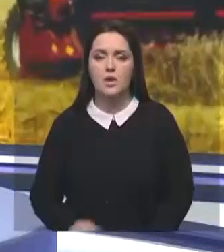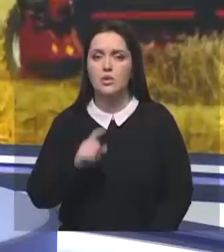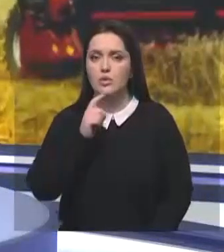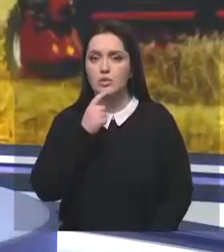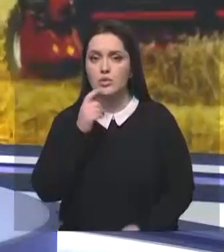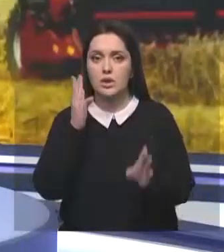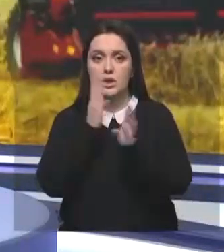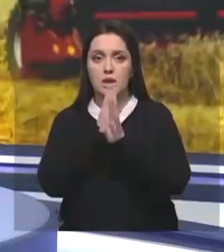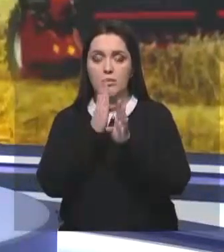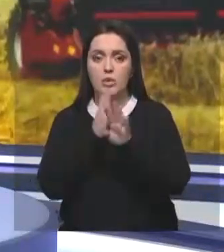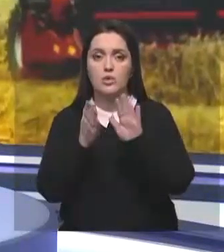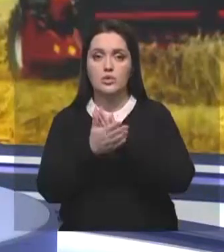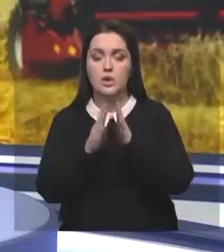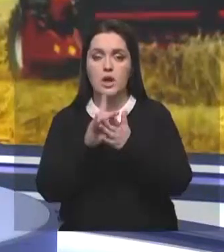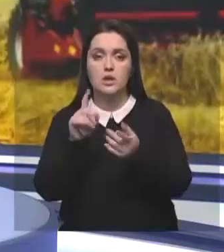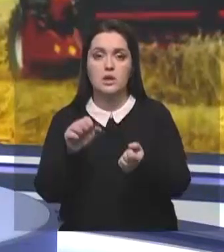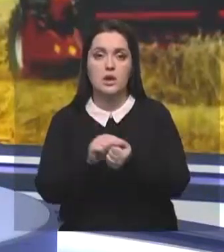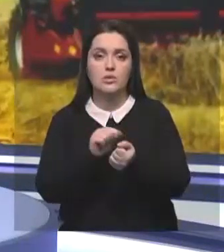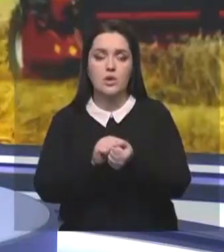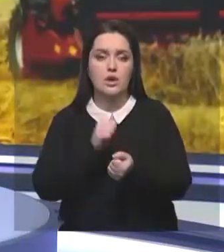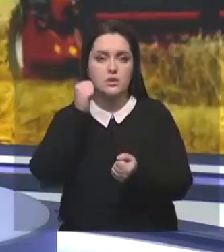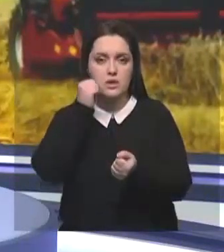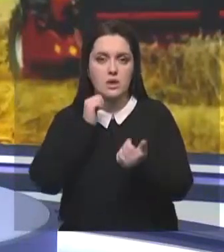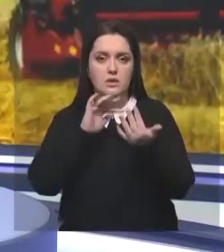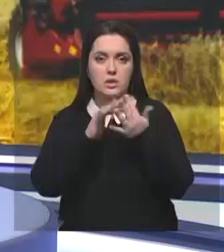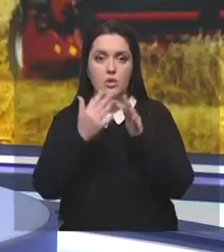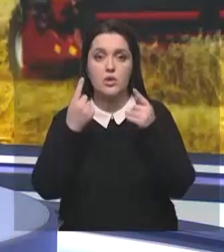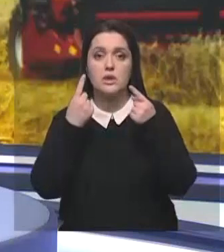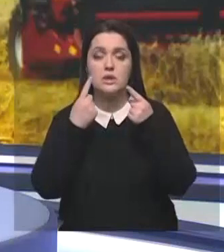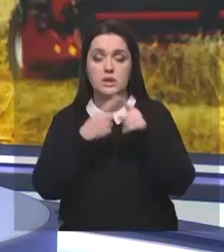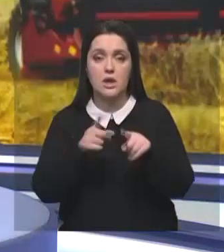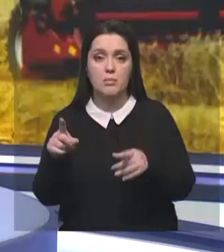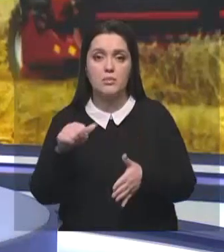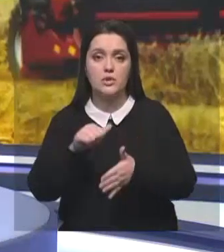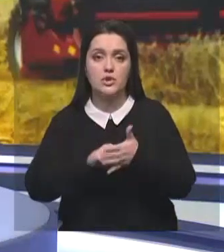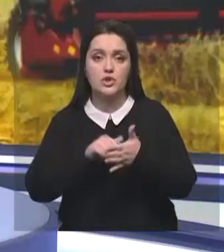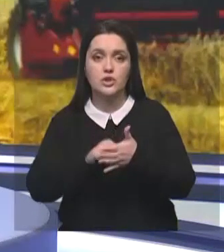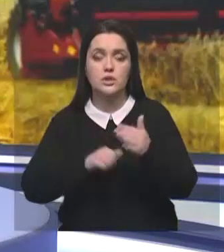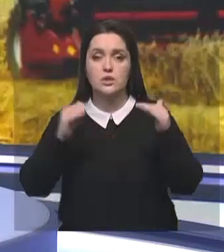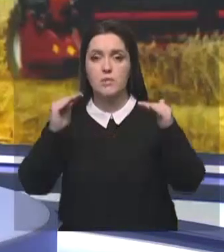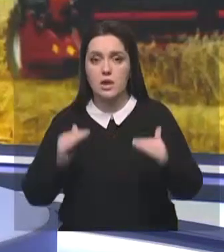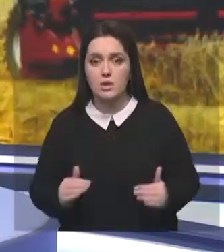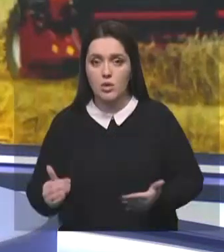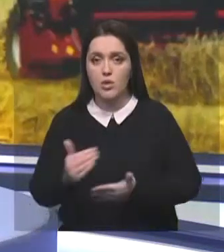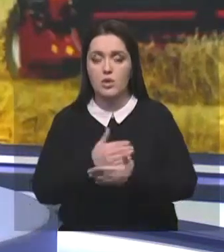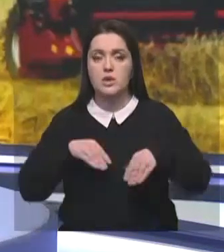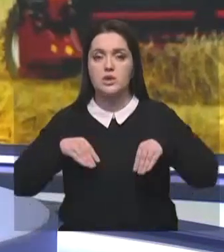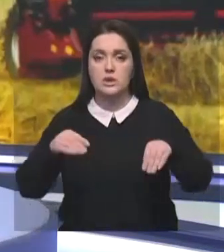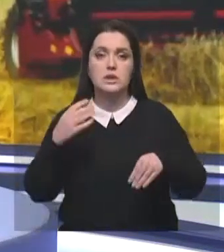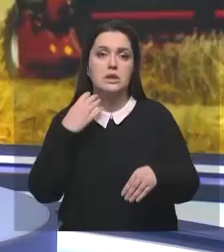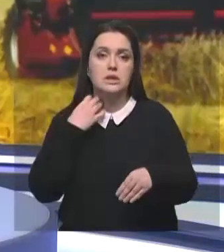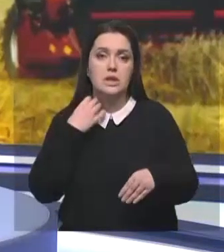Сложные климатические условия, засуха и устаревшая сельхозтехника – это ключевые факторы спада урожайности